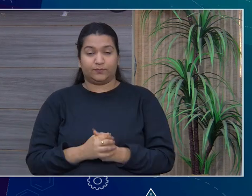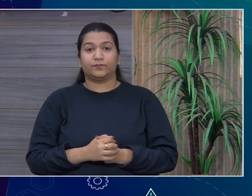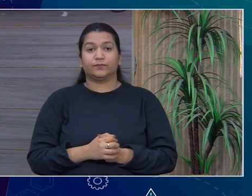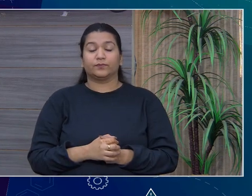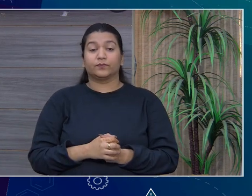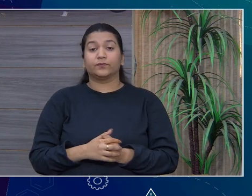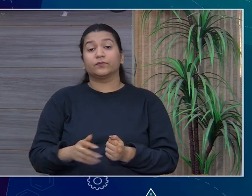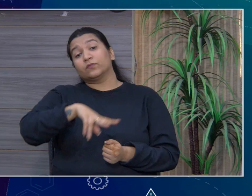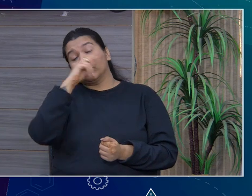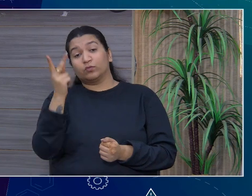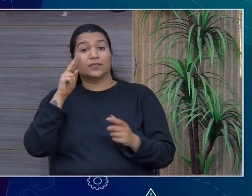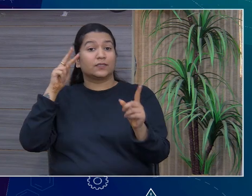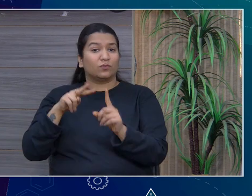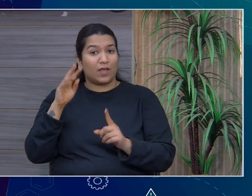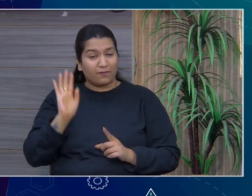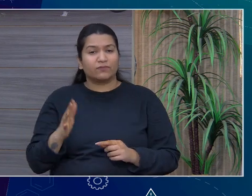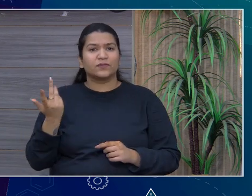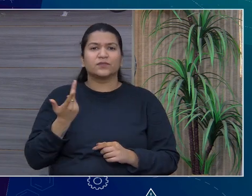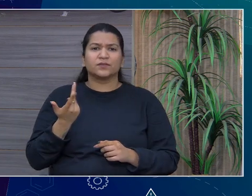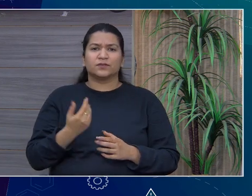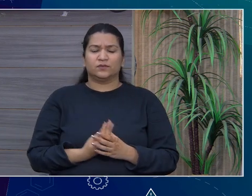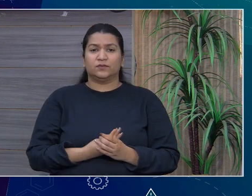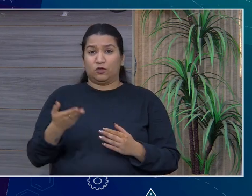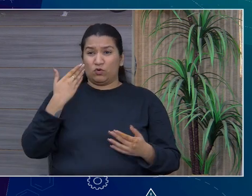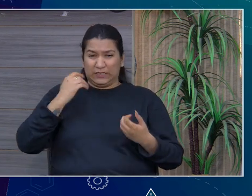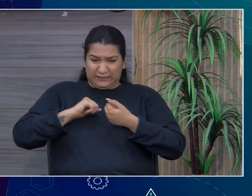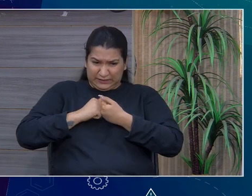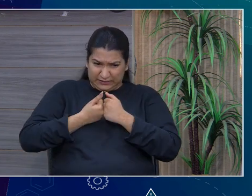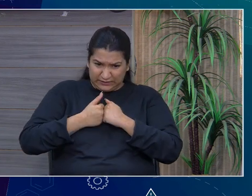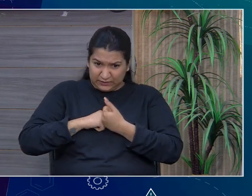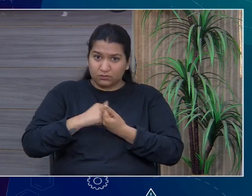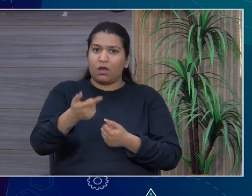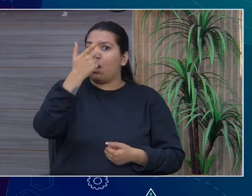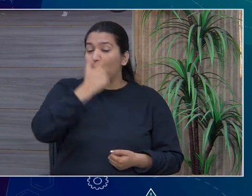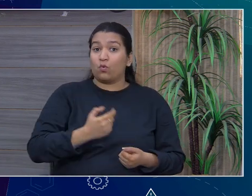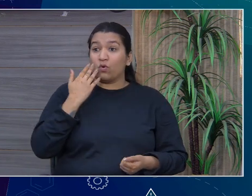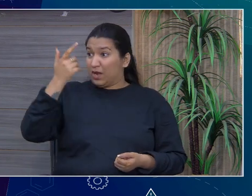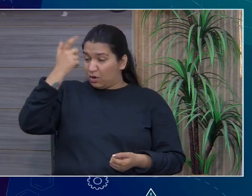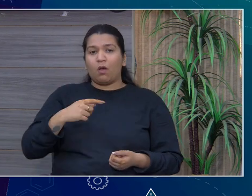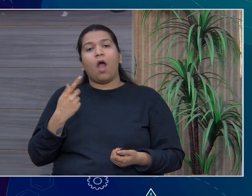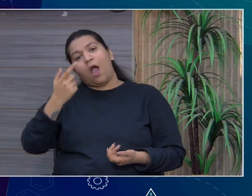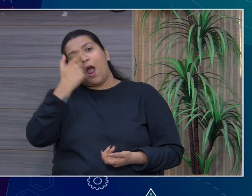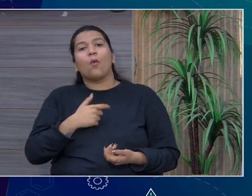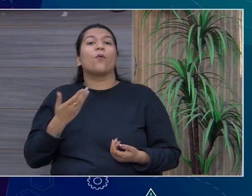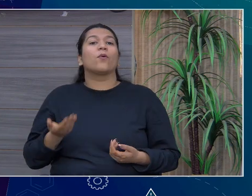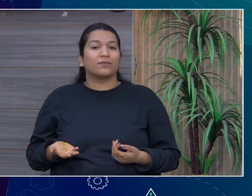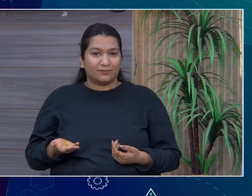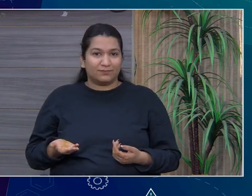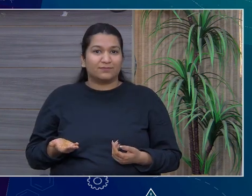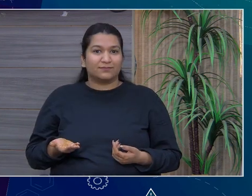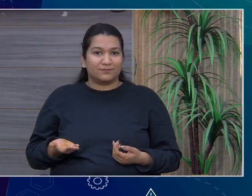देखने का एक दूसरा नज़रिया ये भी है भीड़ में भी रहो तो भी आप अकेले हो और अगर आप अकेले हो तो भी आप अकेले हो।